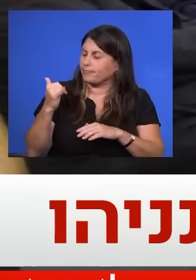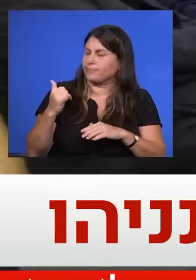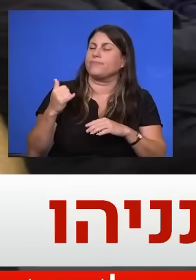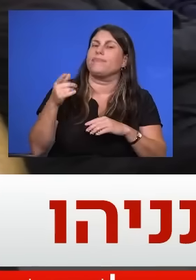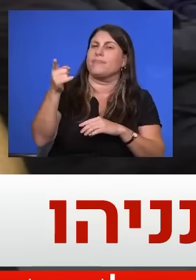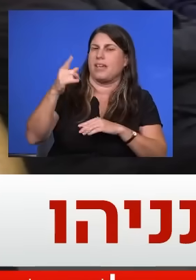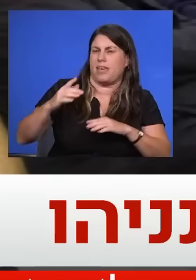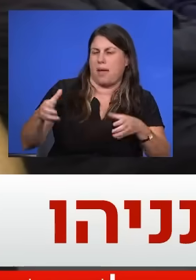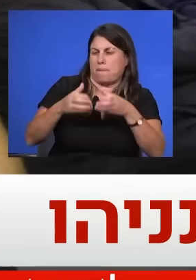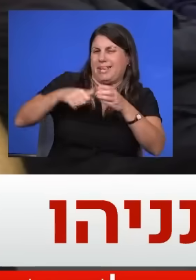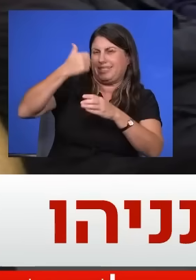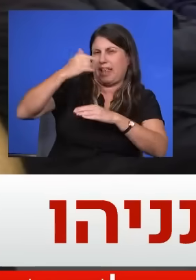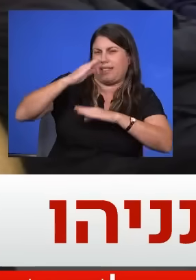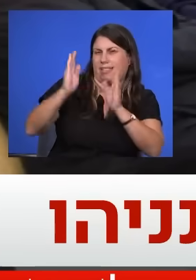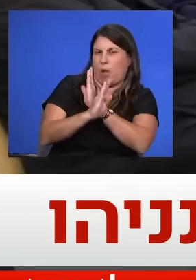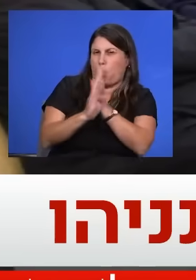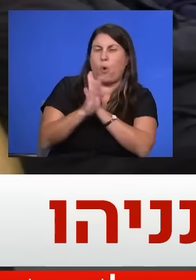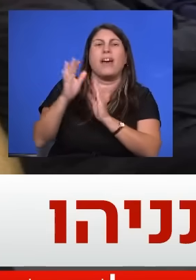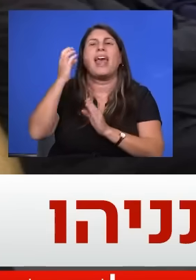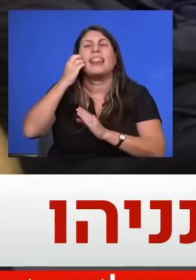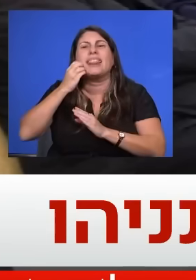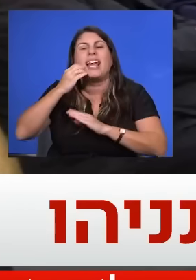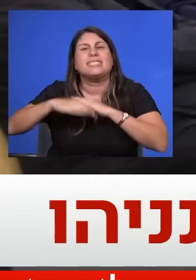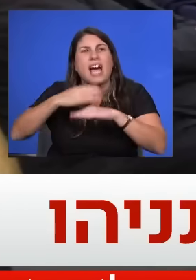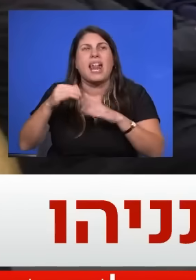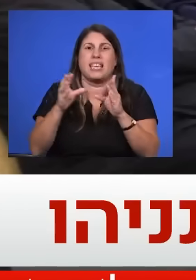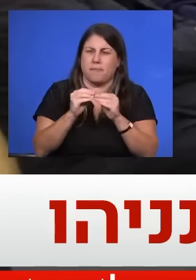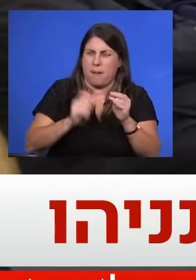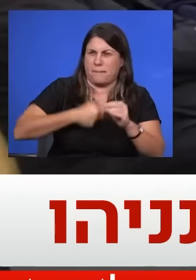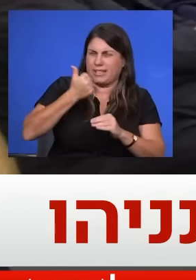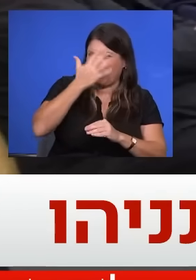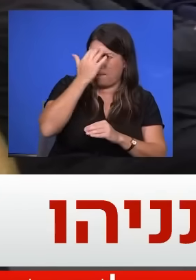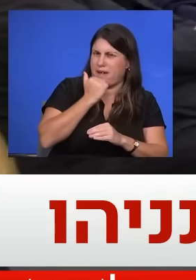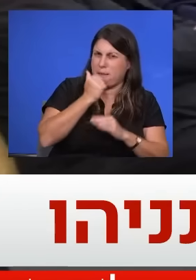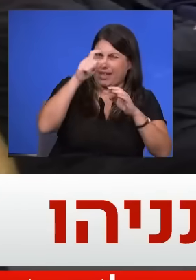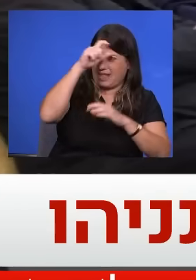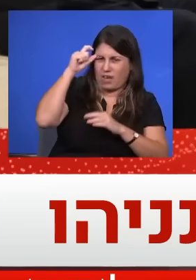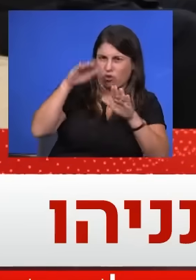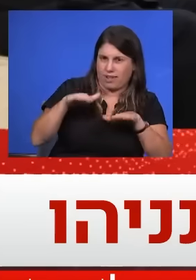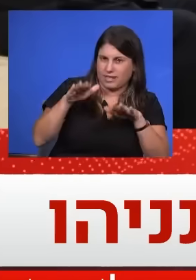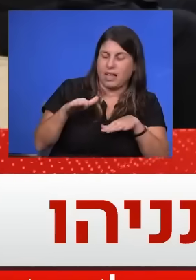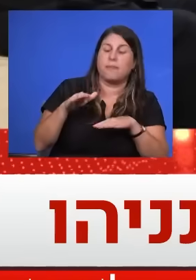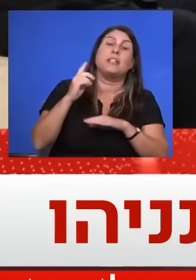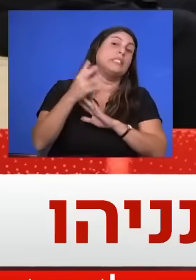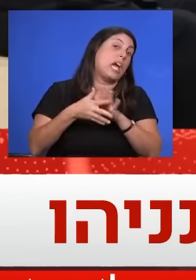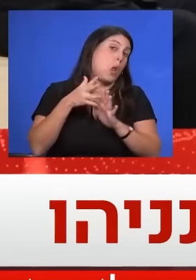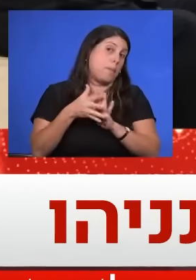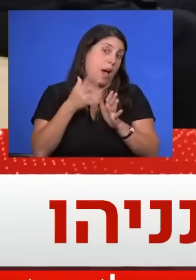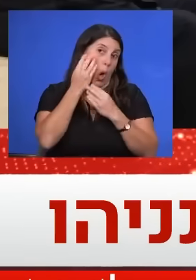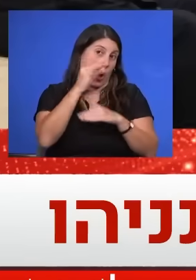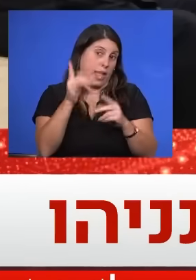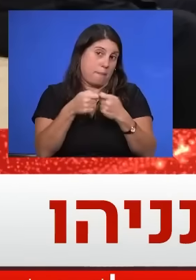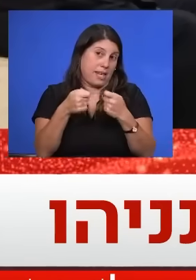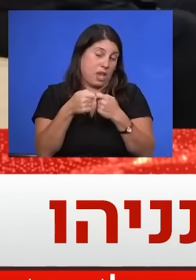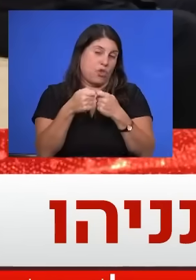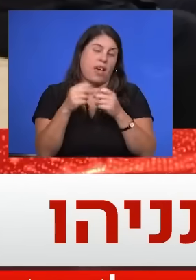אל-עארורי, ומנהיג הג'יהאד האיסלאמי זיאד נחאללה. חשוב לומר, בהודעה שיוצאת מטעם חיזבאללה היום לגבי פסגת הטרור הזאת, לא נאמר מתי